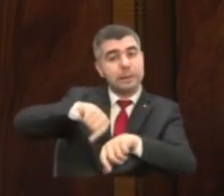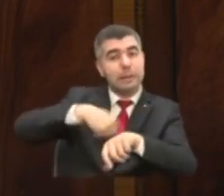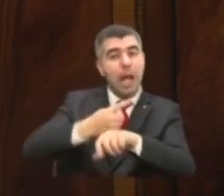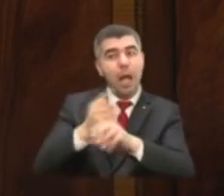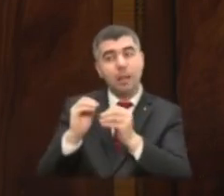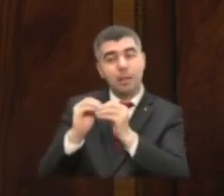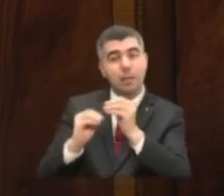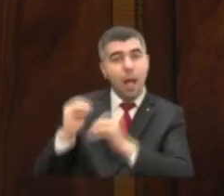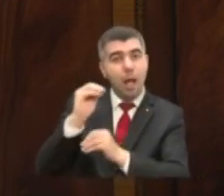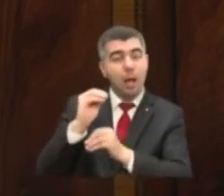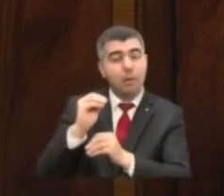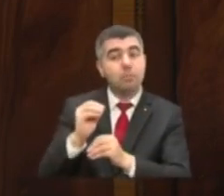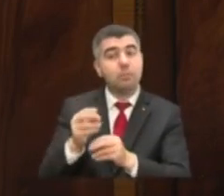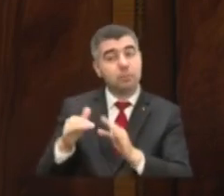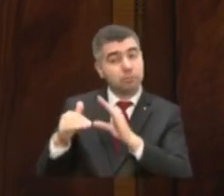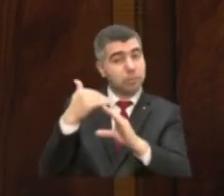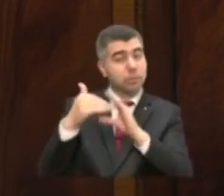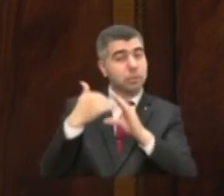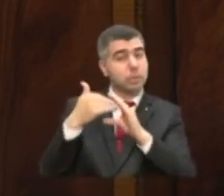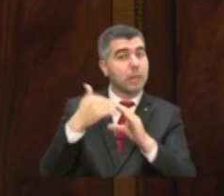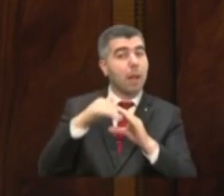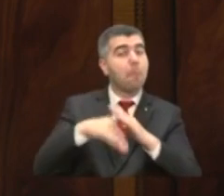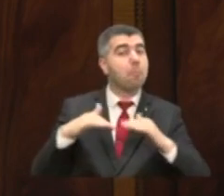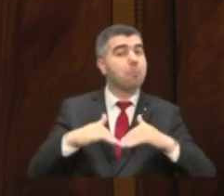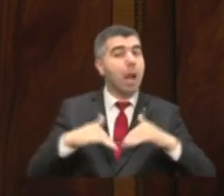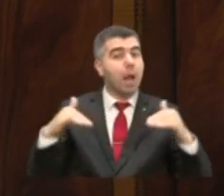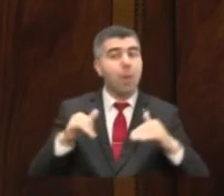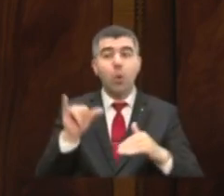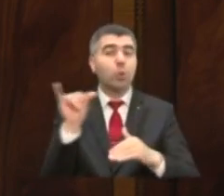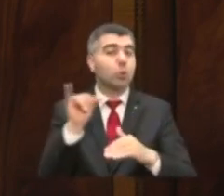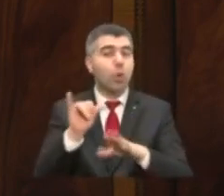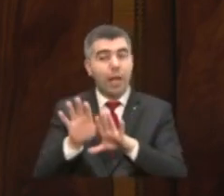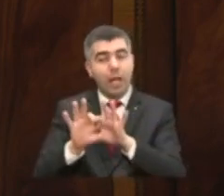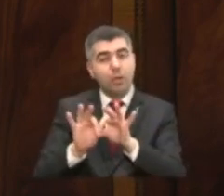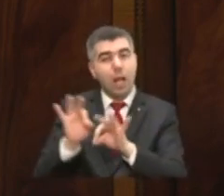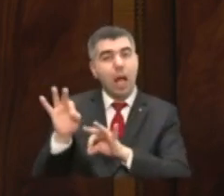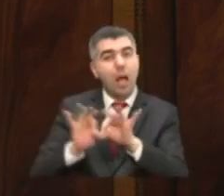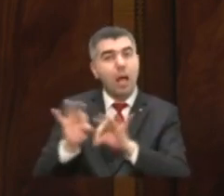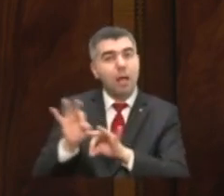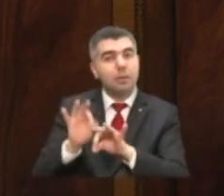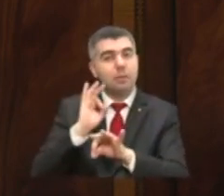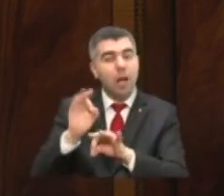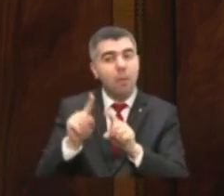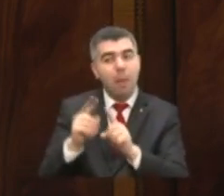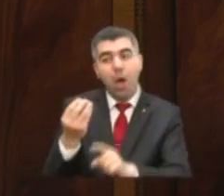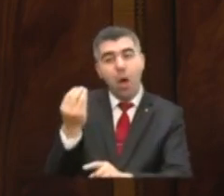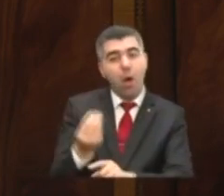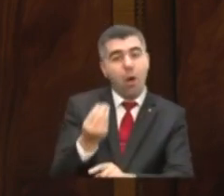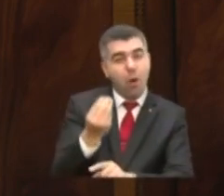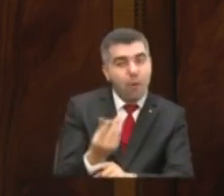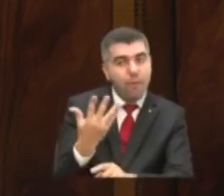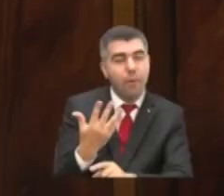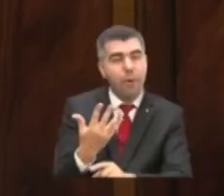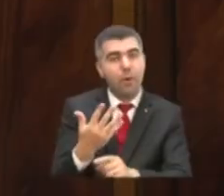دراسة زودوا بها البرلمان، وكذلك ما هي الإجراءات المواكبة سواء تعلق الأمر بالنسبة للأطفال والتلاميذ